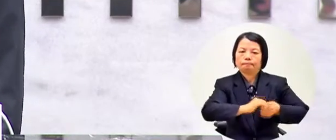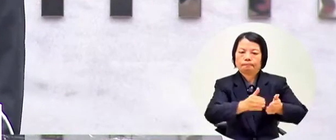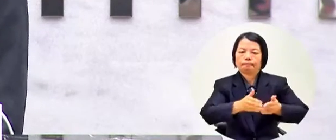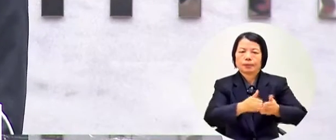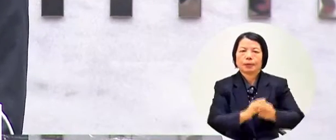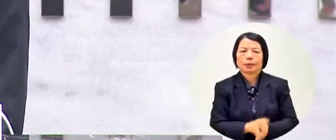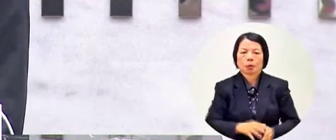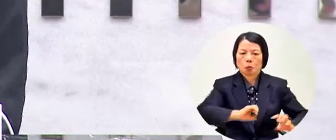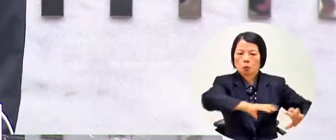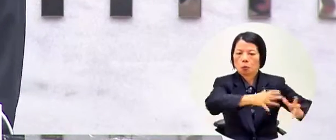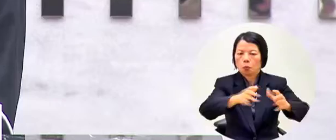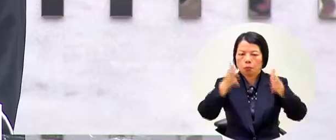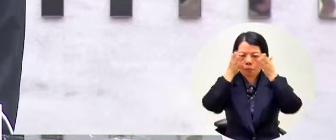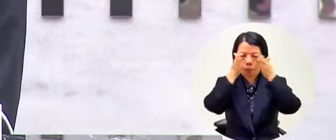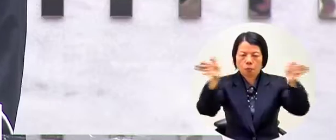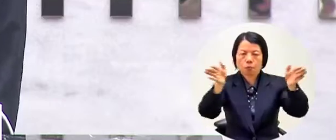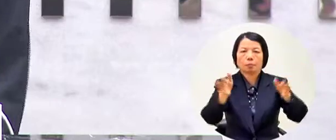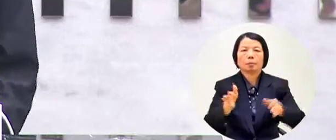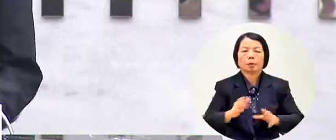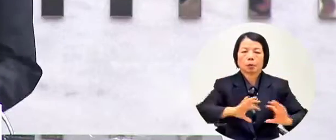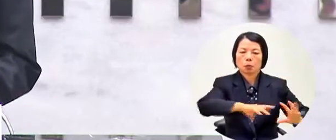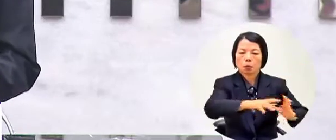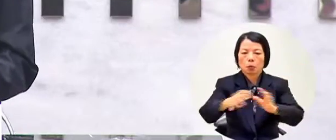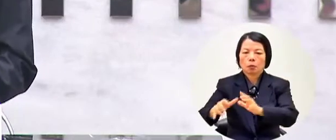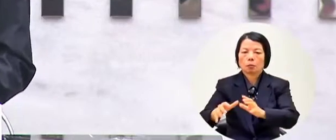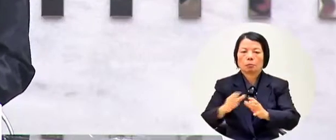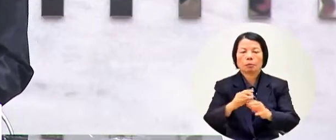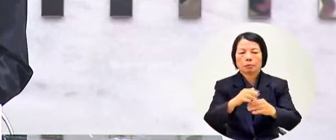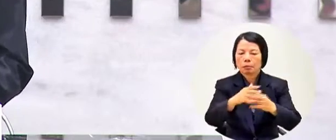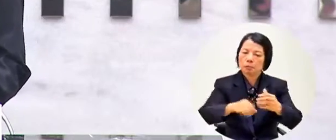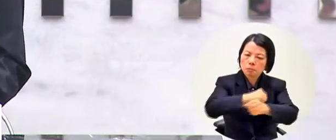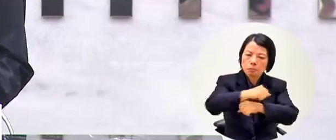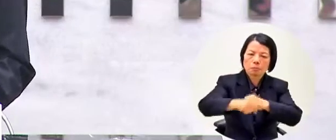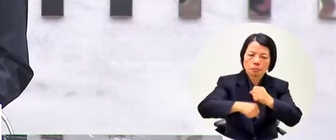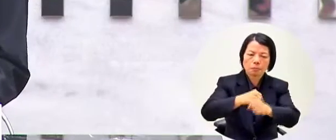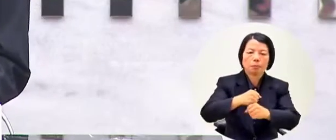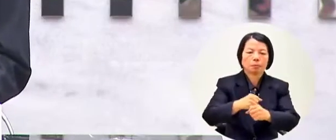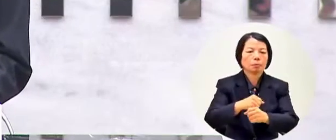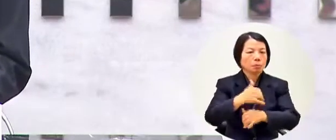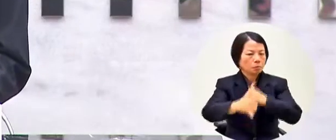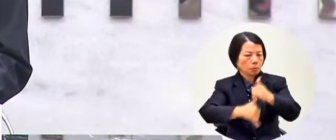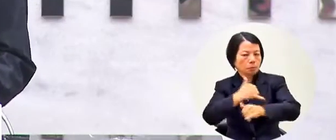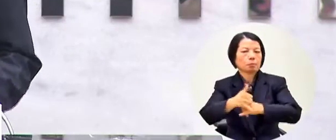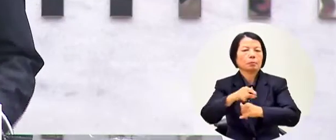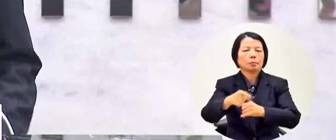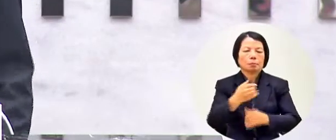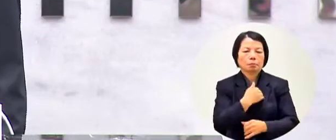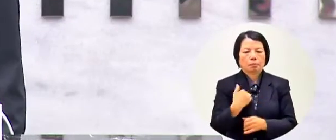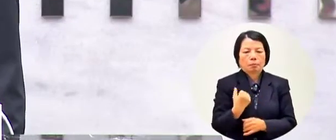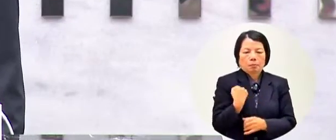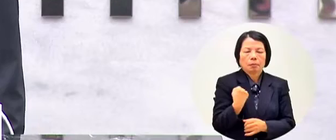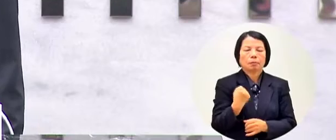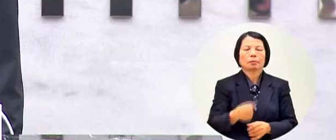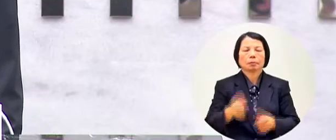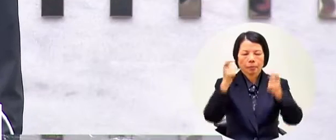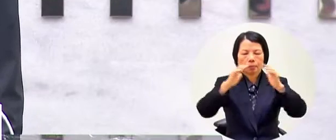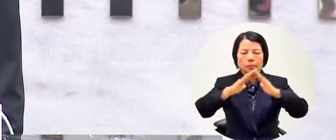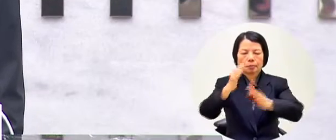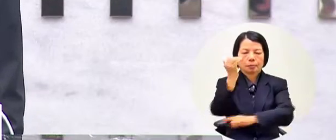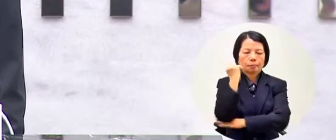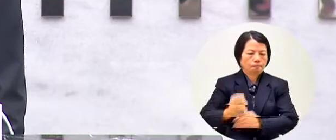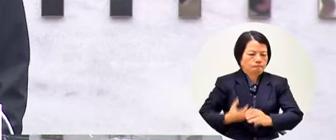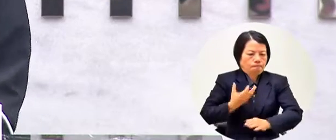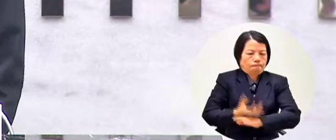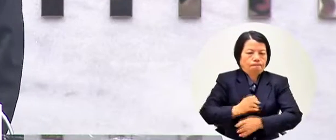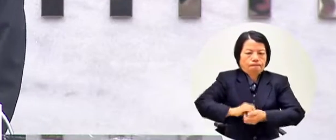国际的视野以及国际移动的能力。市政府有这个坚定的决心。青年城